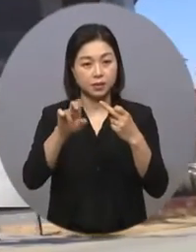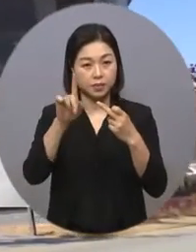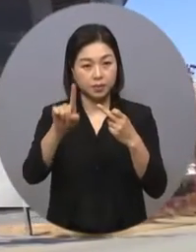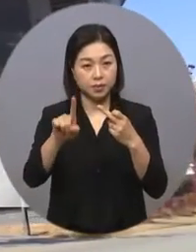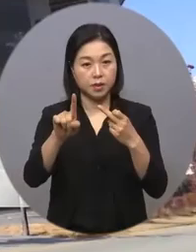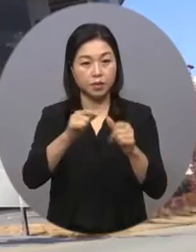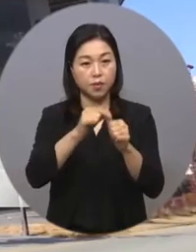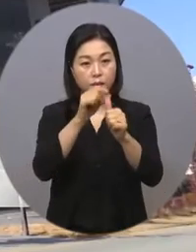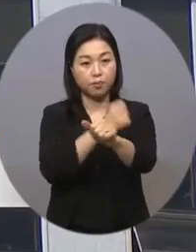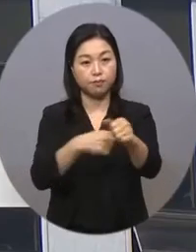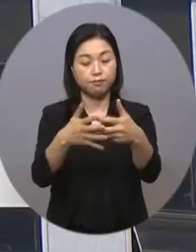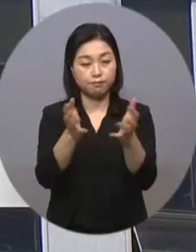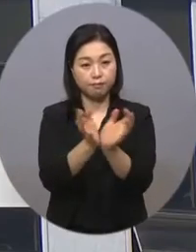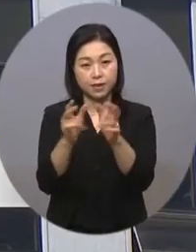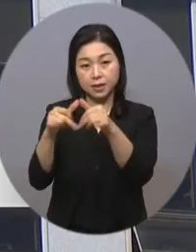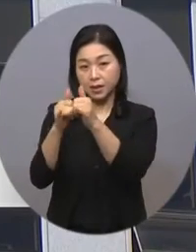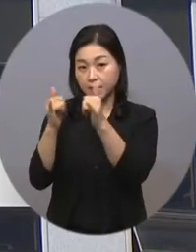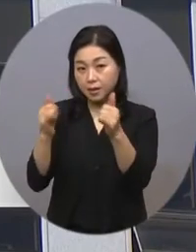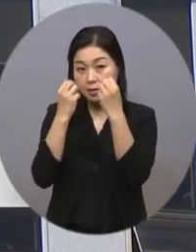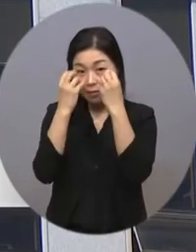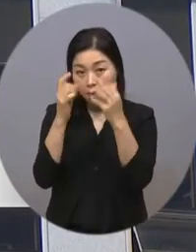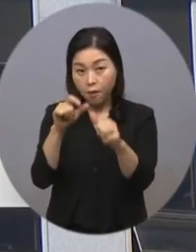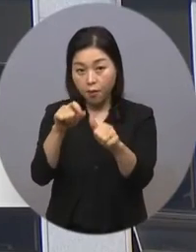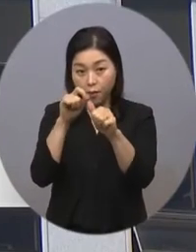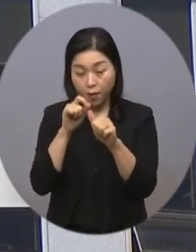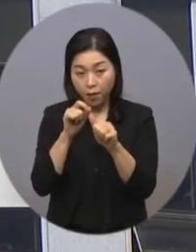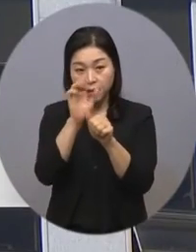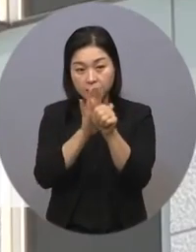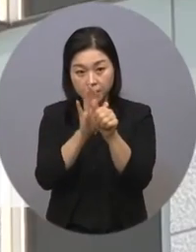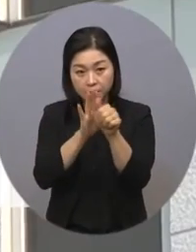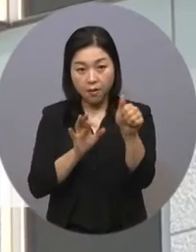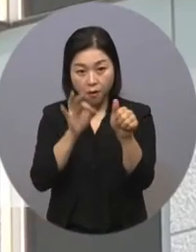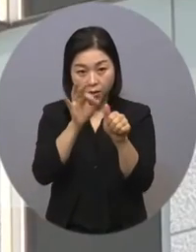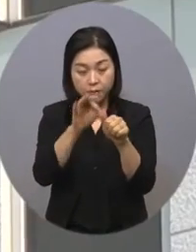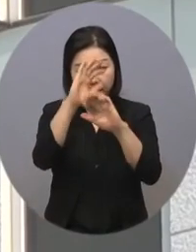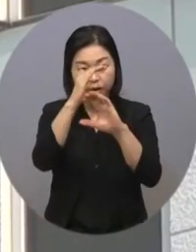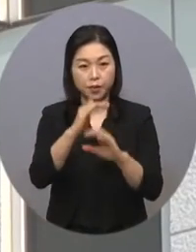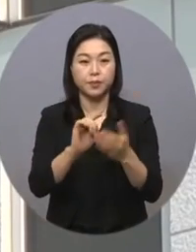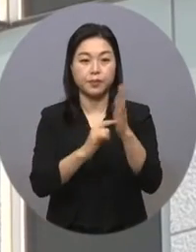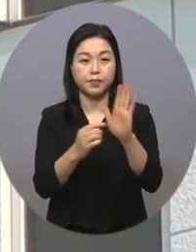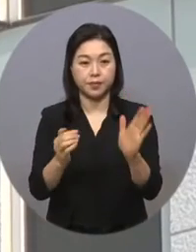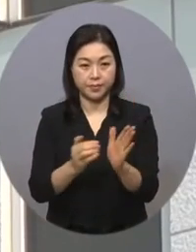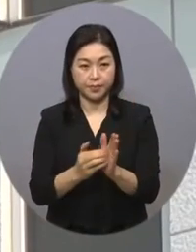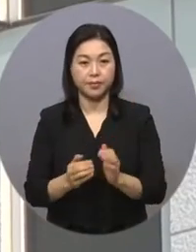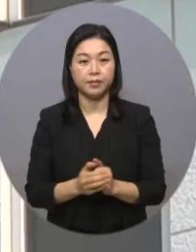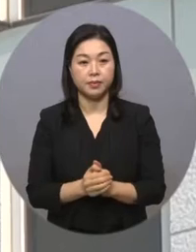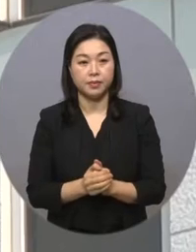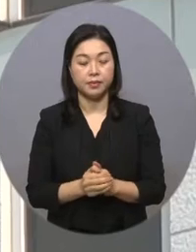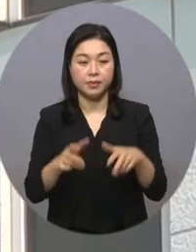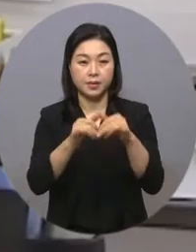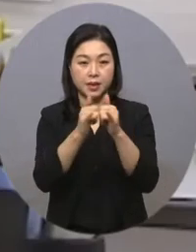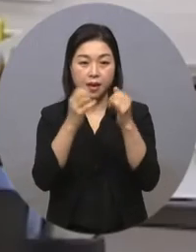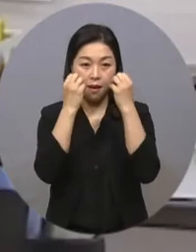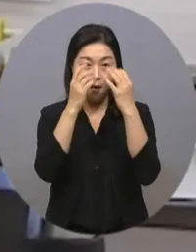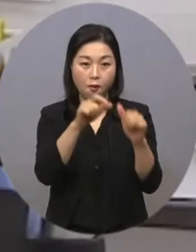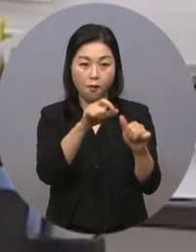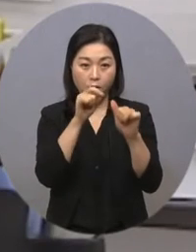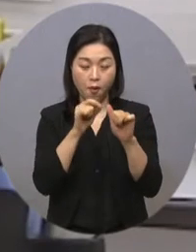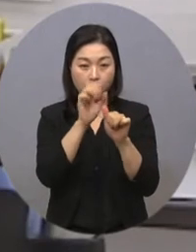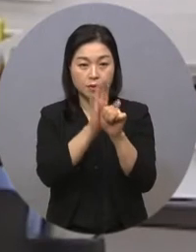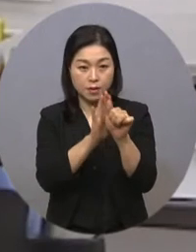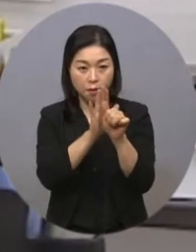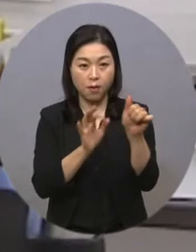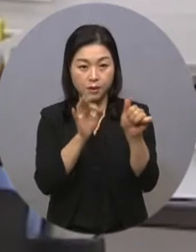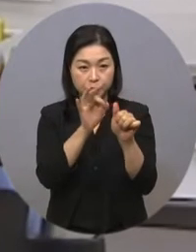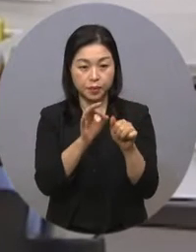내용을 담은 창인 신규 고용 장려금 관련 내용을 공부했습니다 장애인 싱글 고용 장려금 을 콘 알고 로